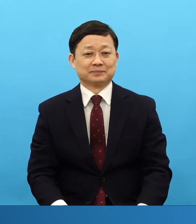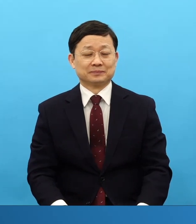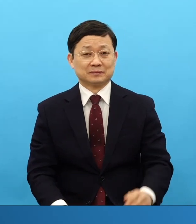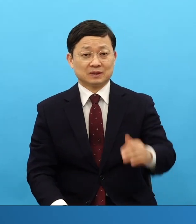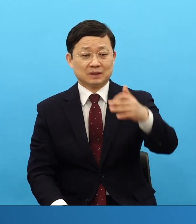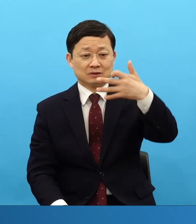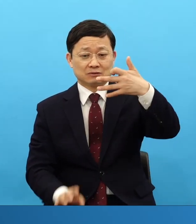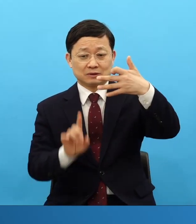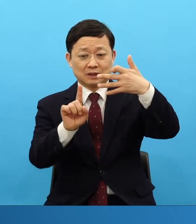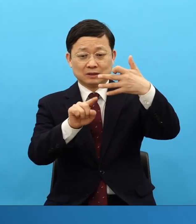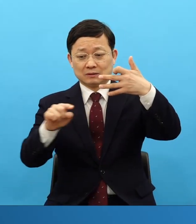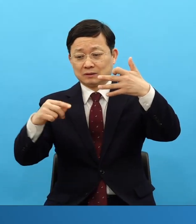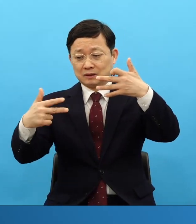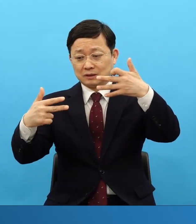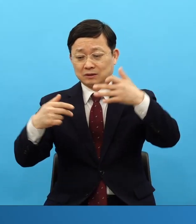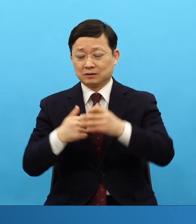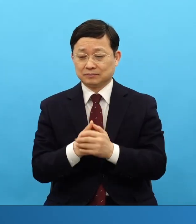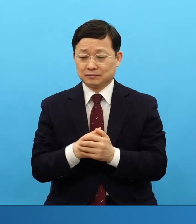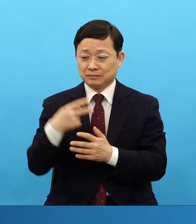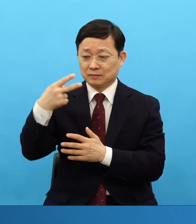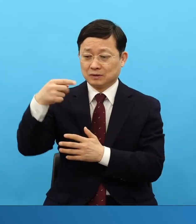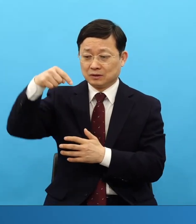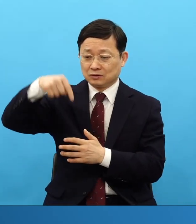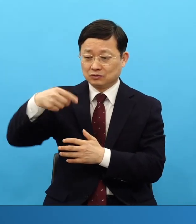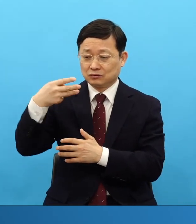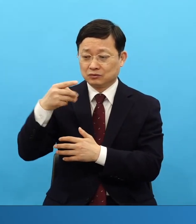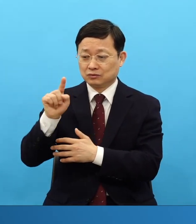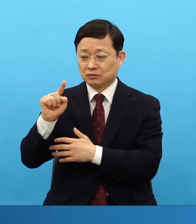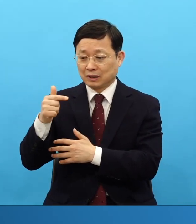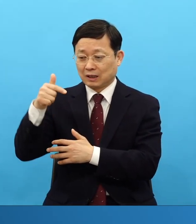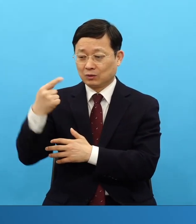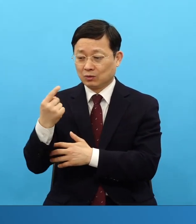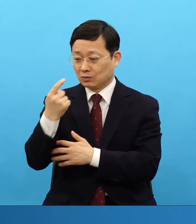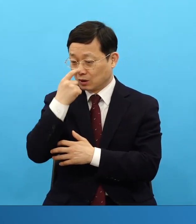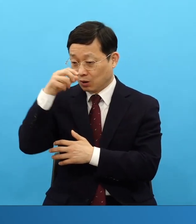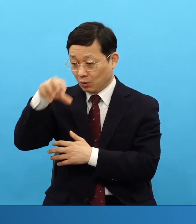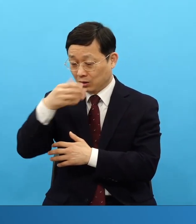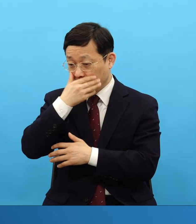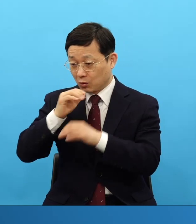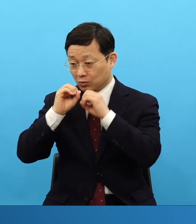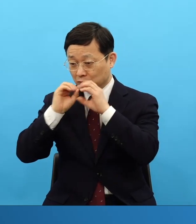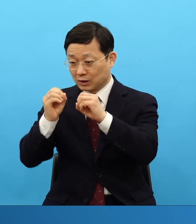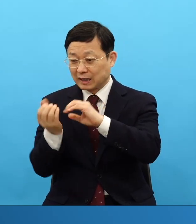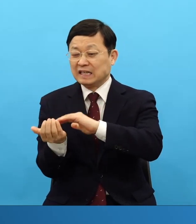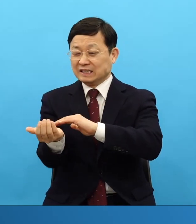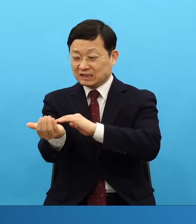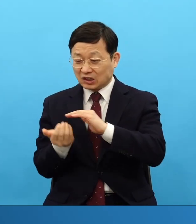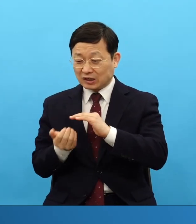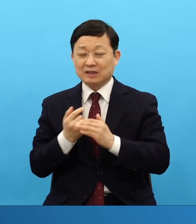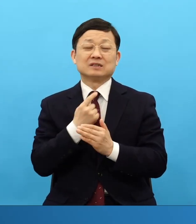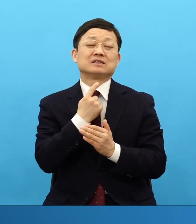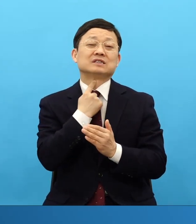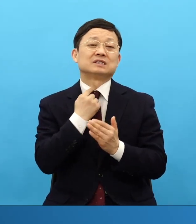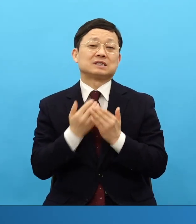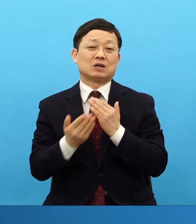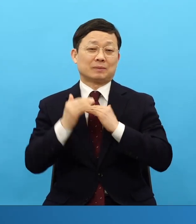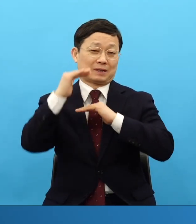두란노 운동 일어나기 전에 있었던 거죠. What occurred before the Tyrannus movement.